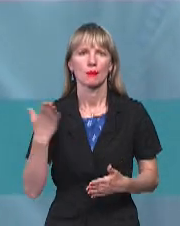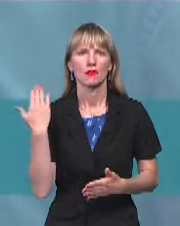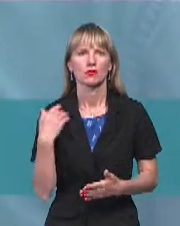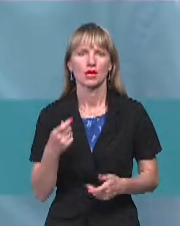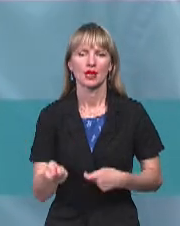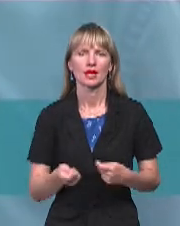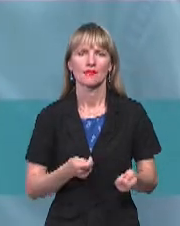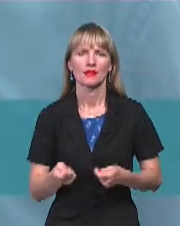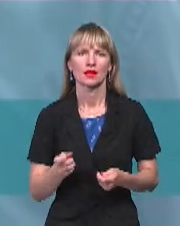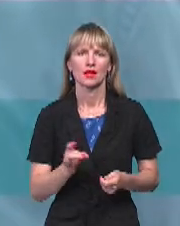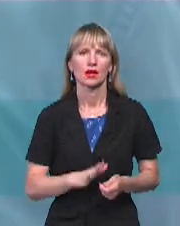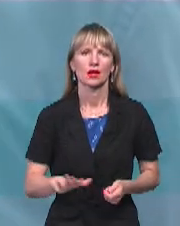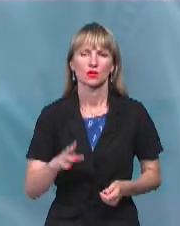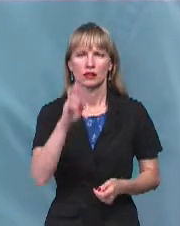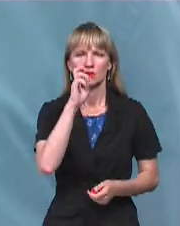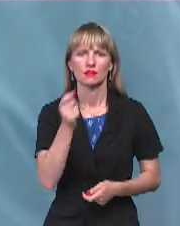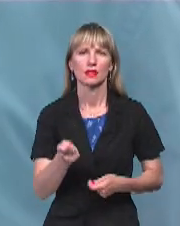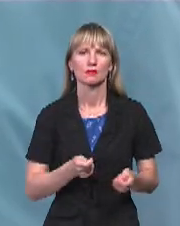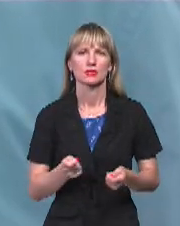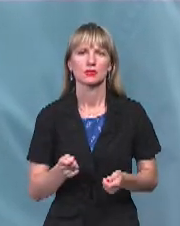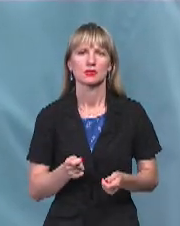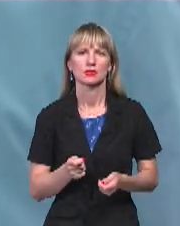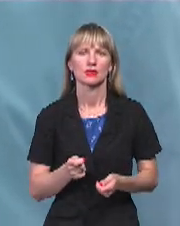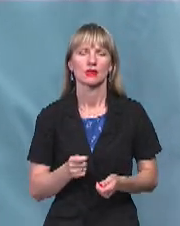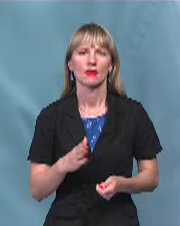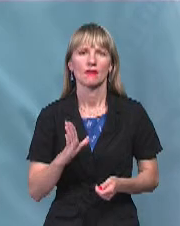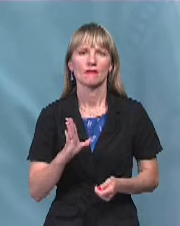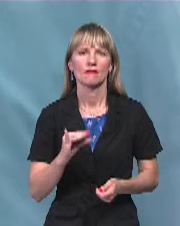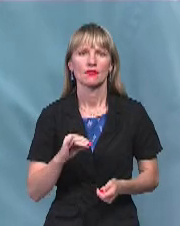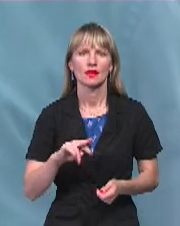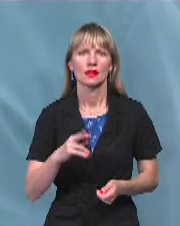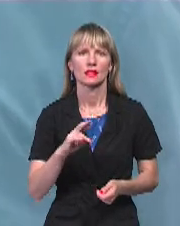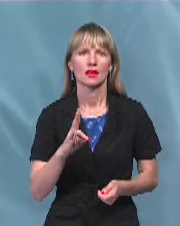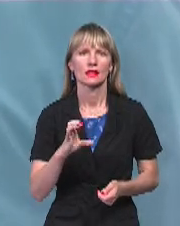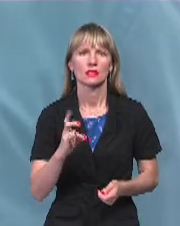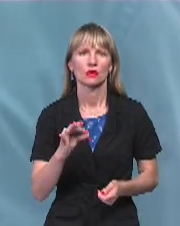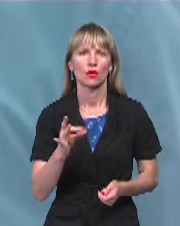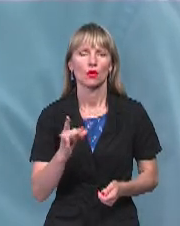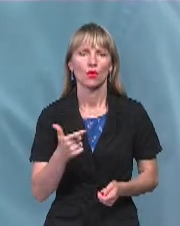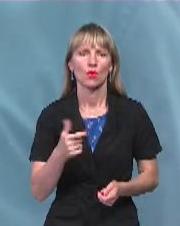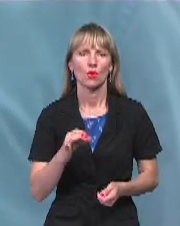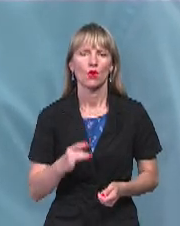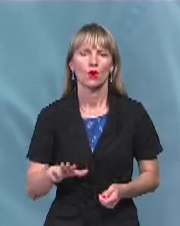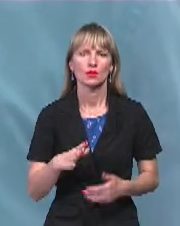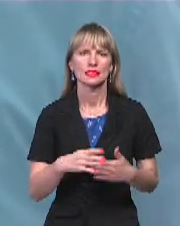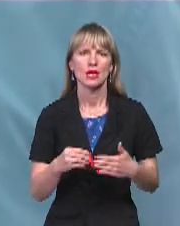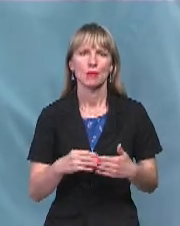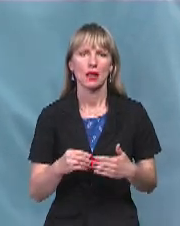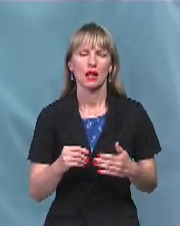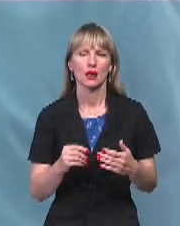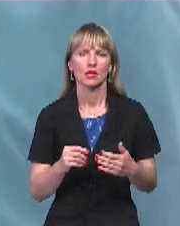керівника районної державної адміністрації Вільнянського району та начальника відділу земельних ресурсів